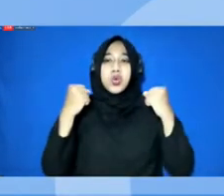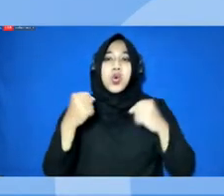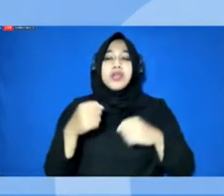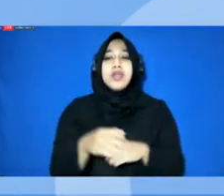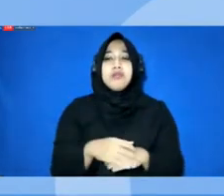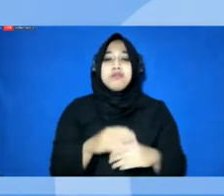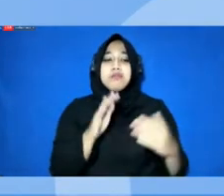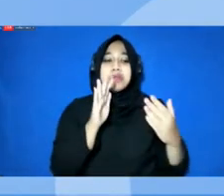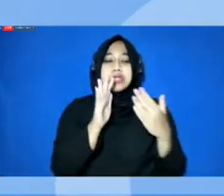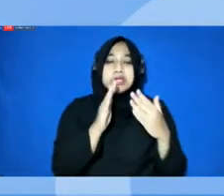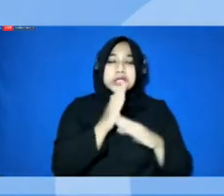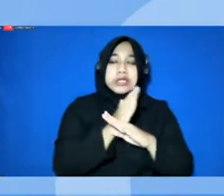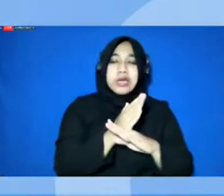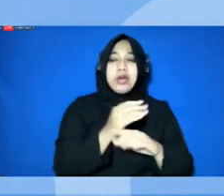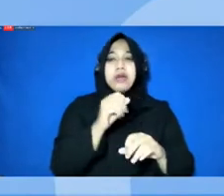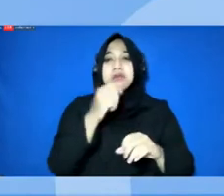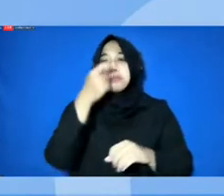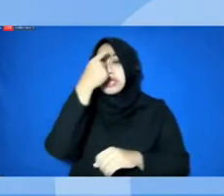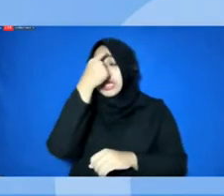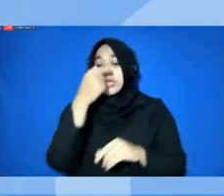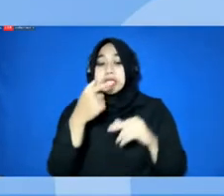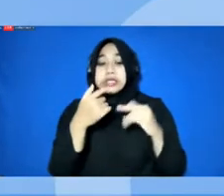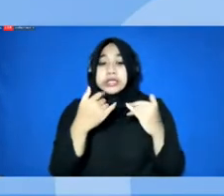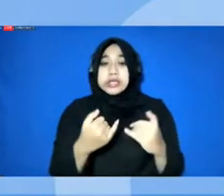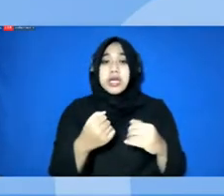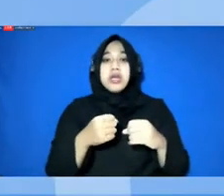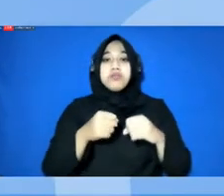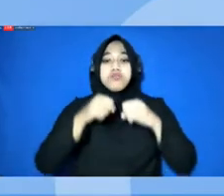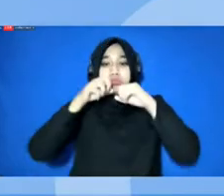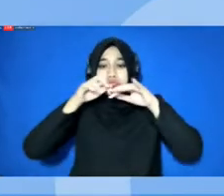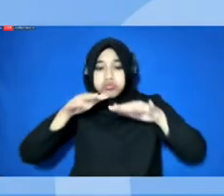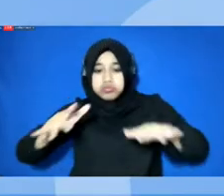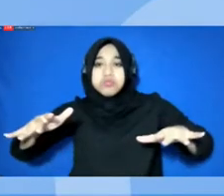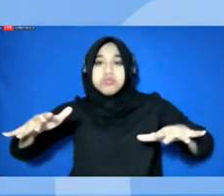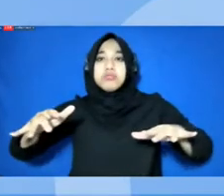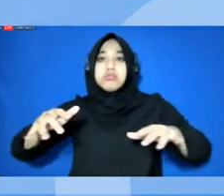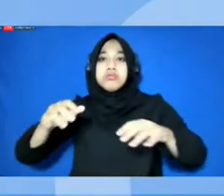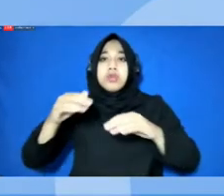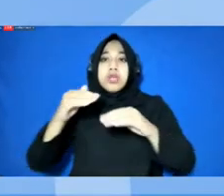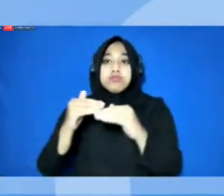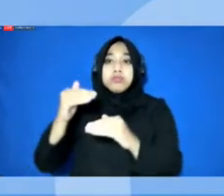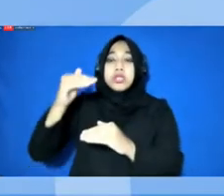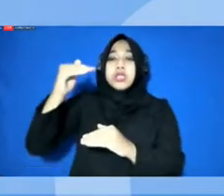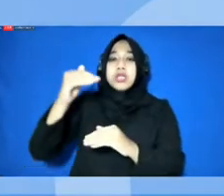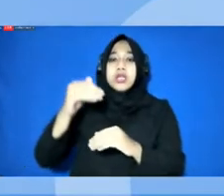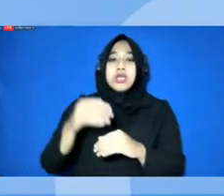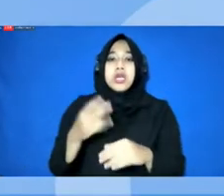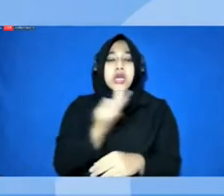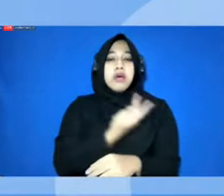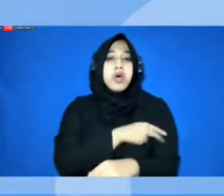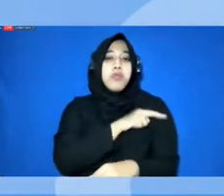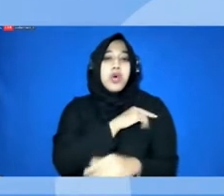Tetapi karena sekarang skala penularannya sangat besar, kemampuan contact tracing kita itu